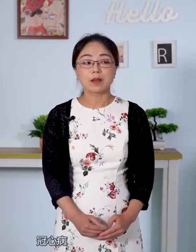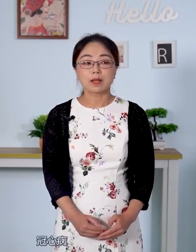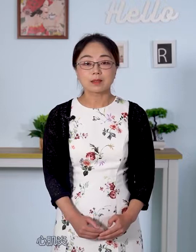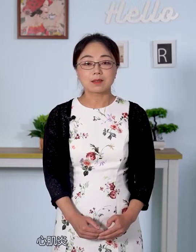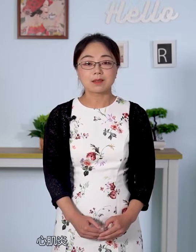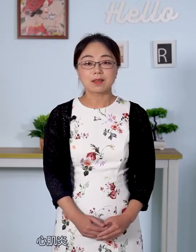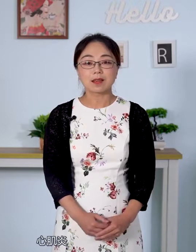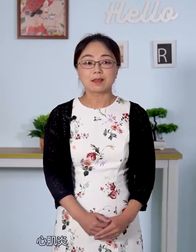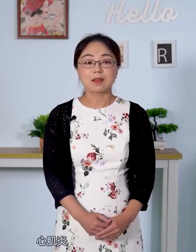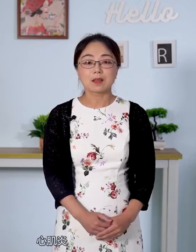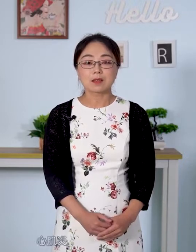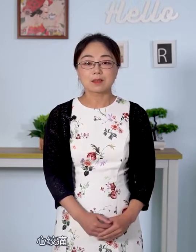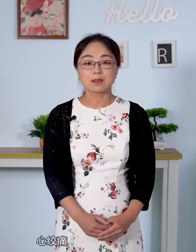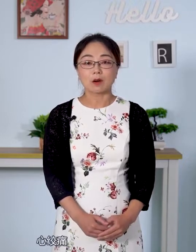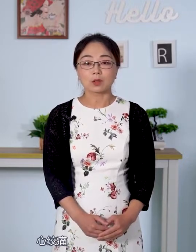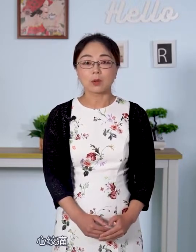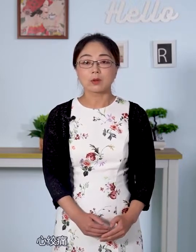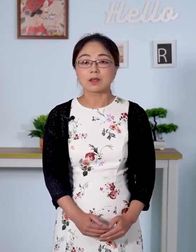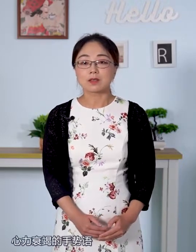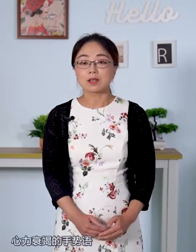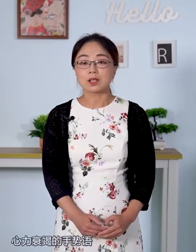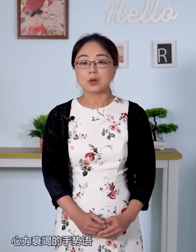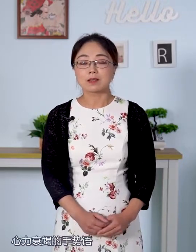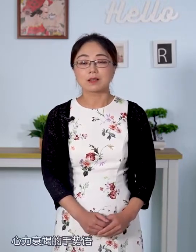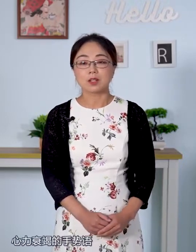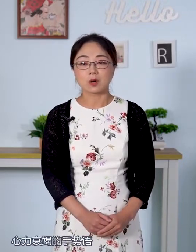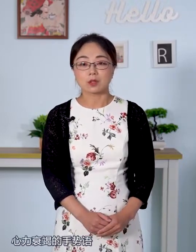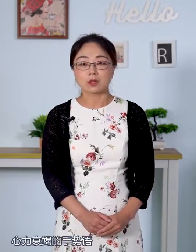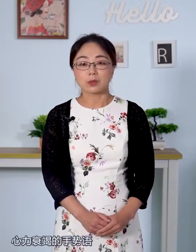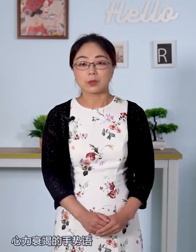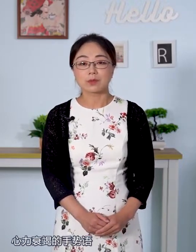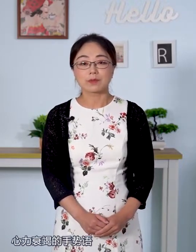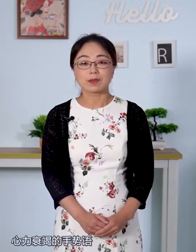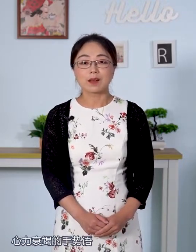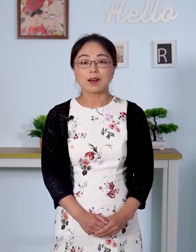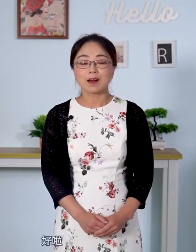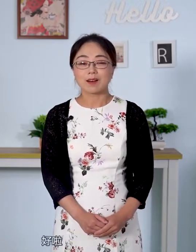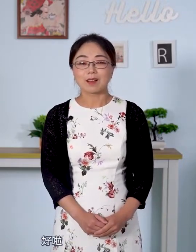病、心肌炎、心绞痛、心力衰竭的手势语。